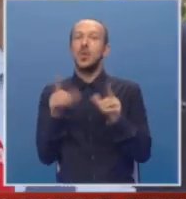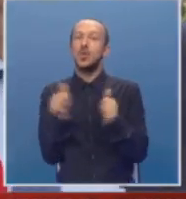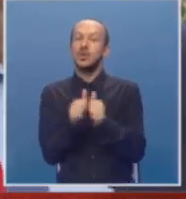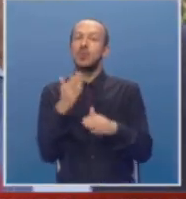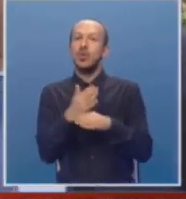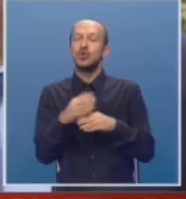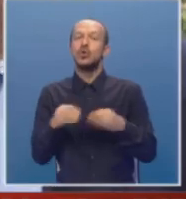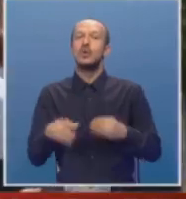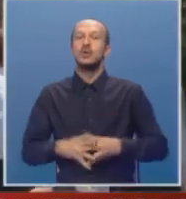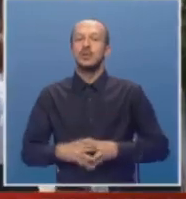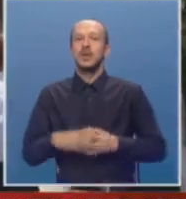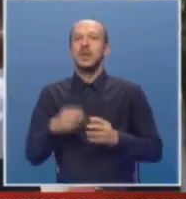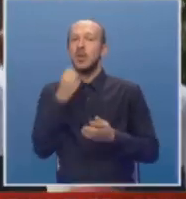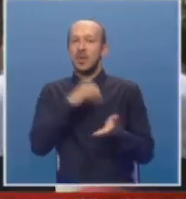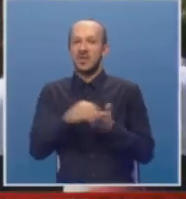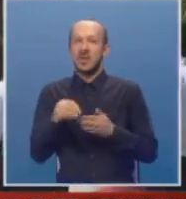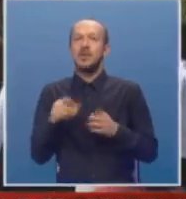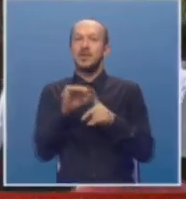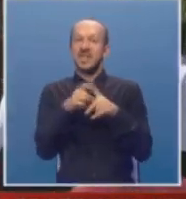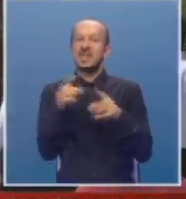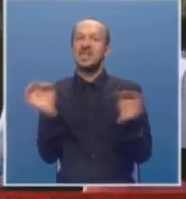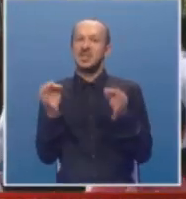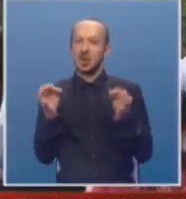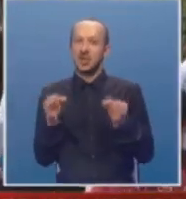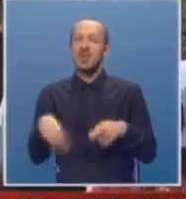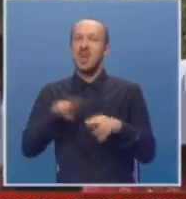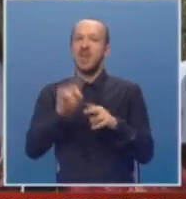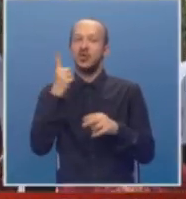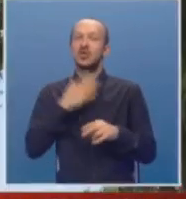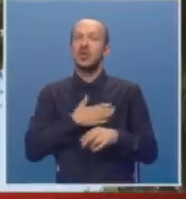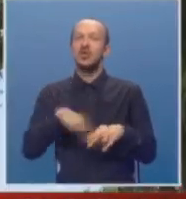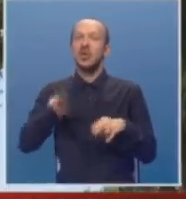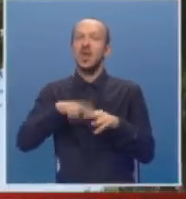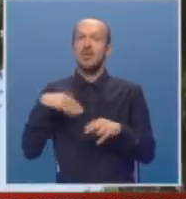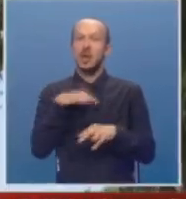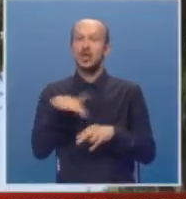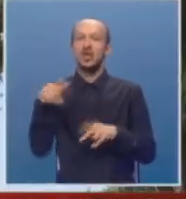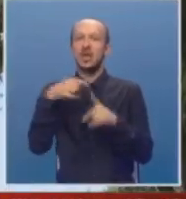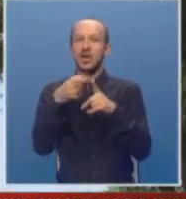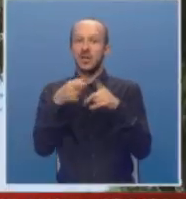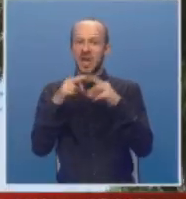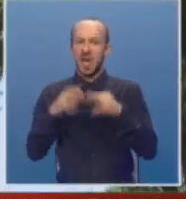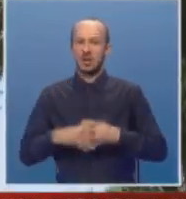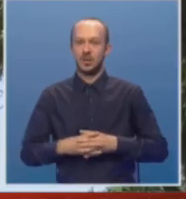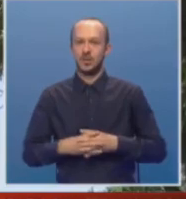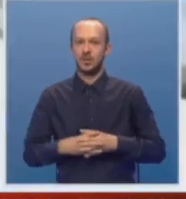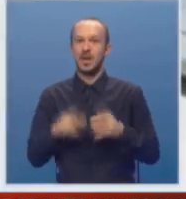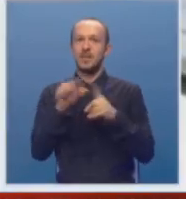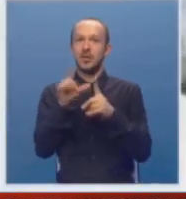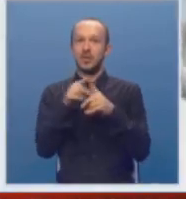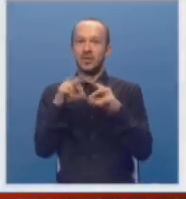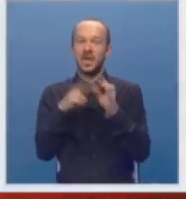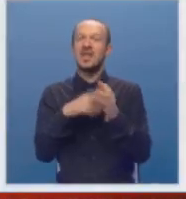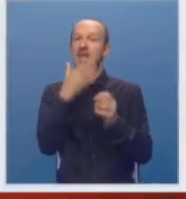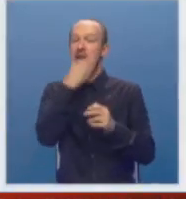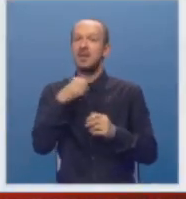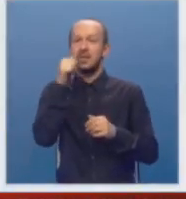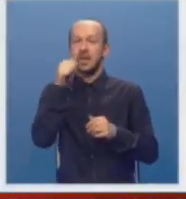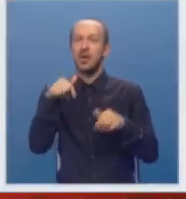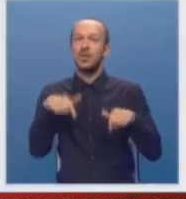kako pomoć Ministarstva poljoprivrede. Petrovdanskim svečanostima najviše se raduju najmlađi mještani Kalinovika. Petrovdan je lijep dan